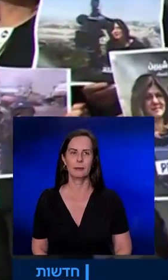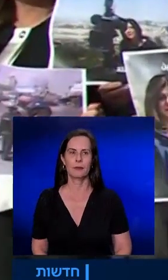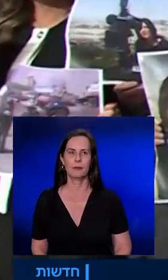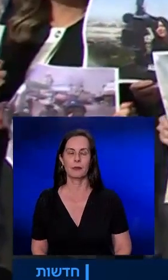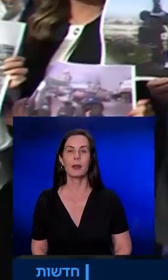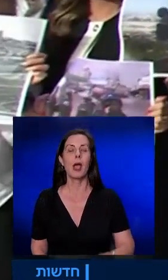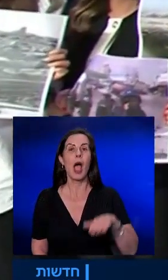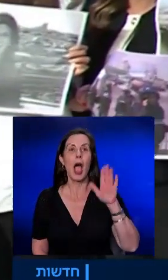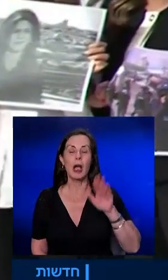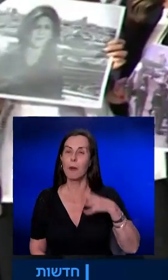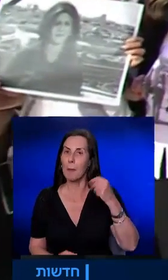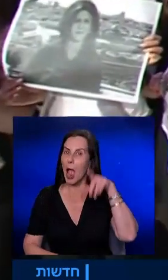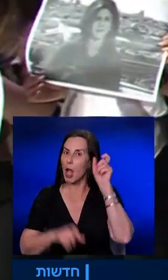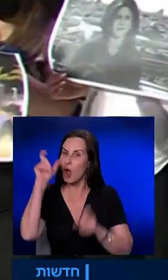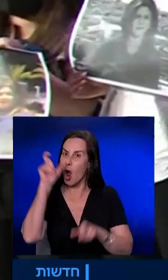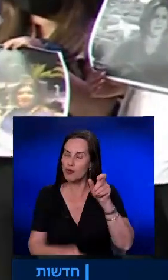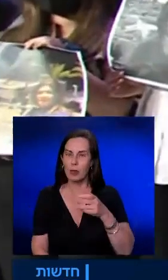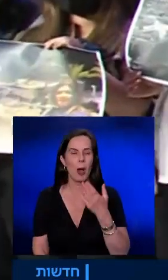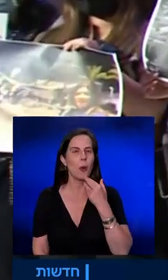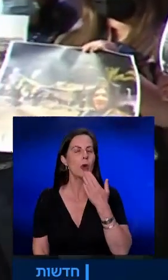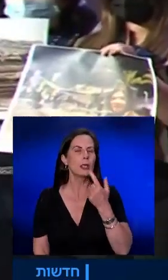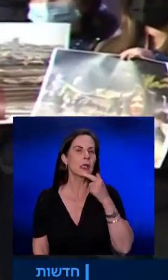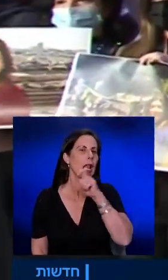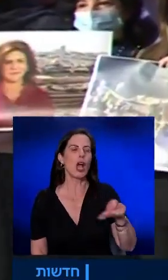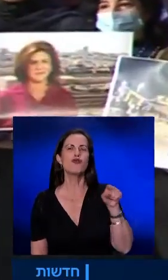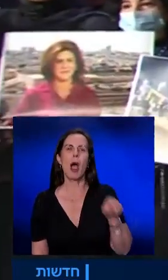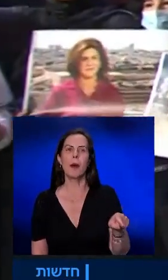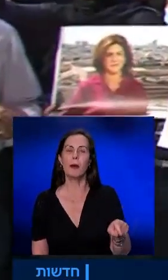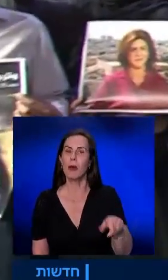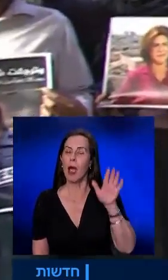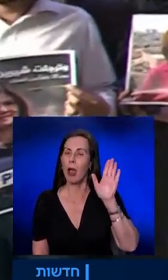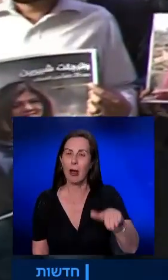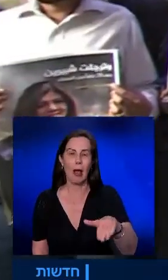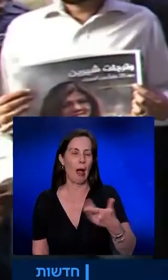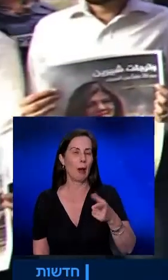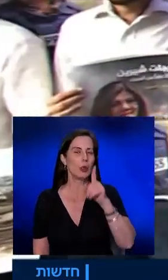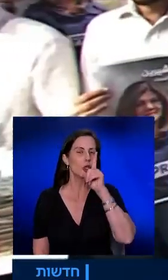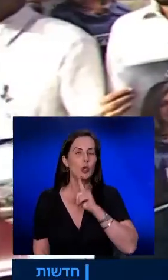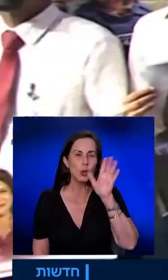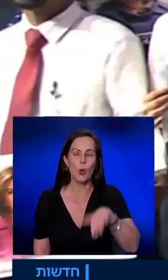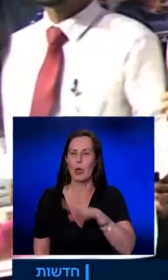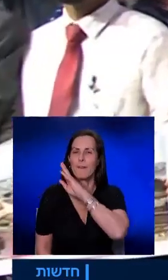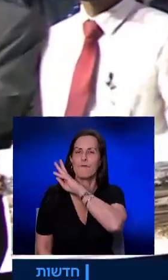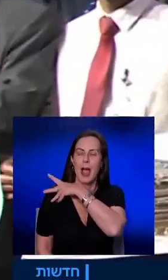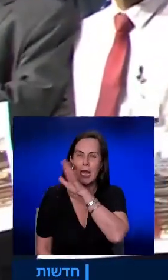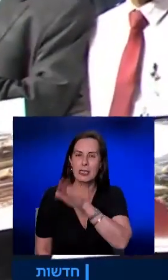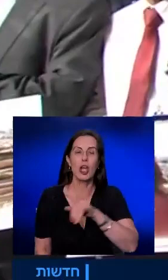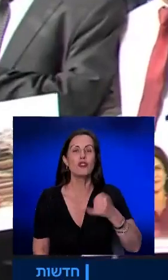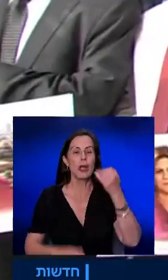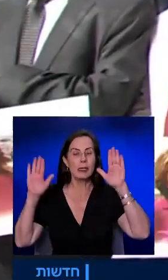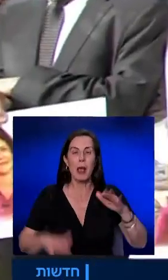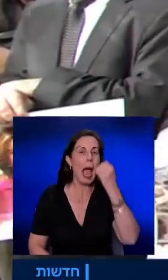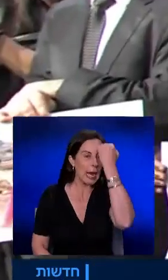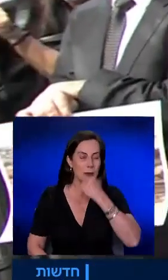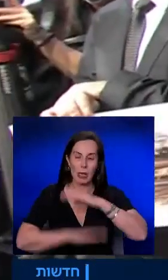בנוסף, גורמים רבים באזור האשימו את ישראל בהרג העיתונאית, בהם קטר, כווית, סוריה, הרשות הפלסטינית, הג'יהאד האסלאמי, חמאס